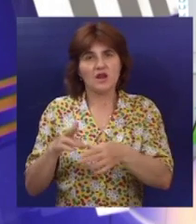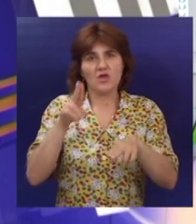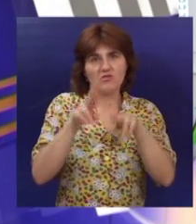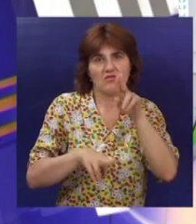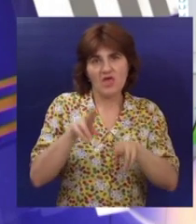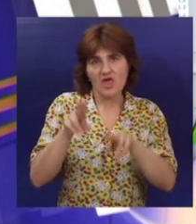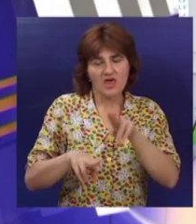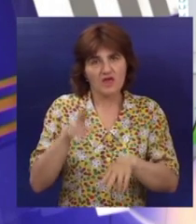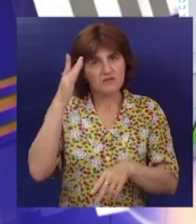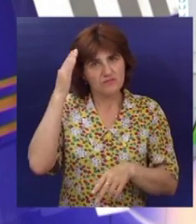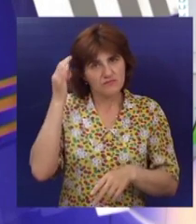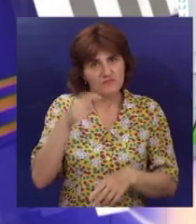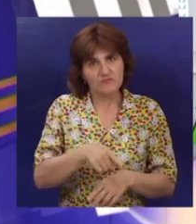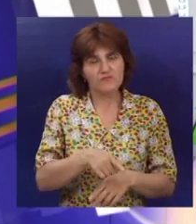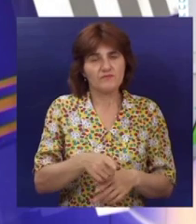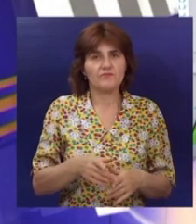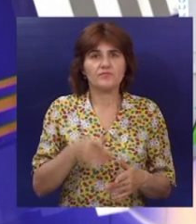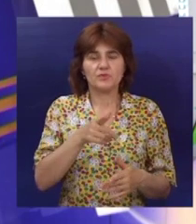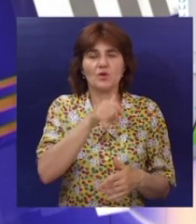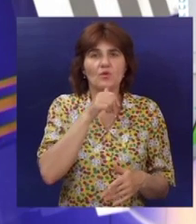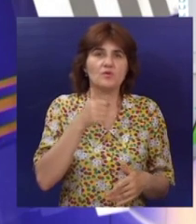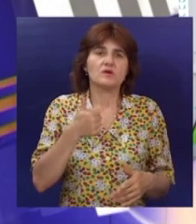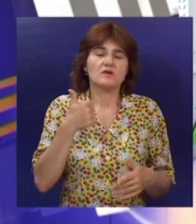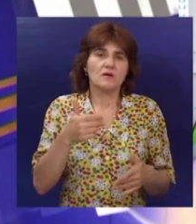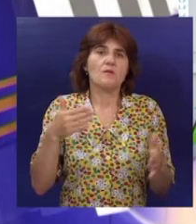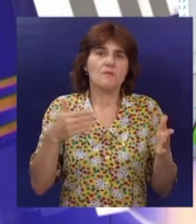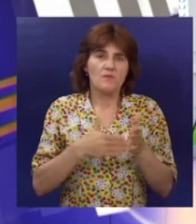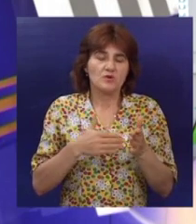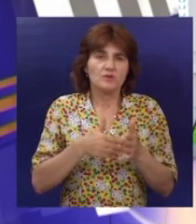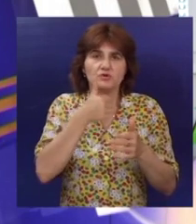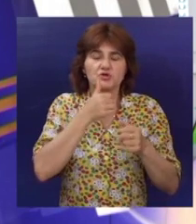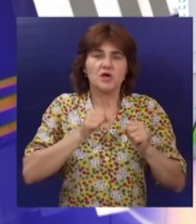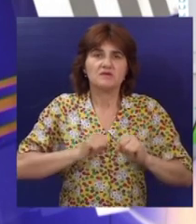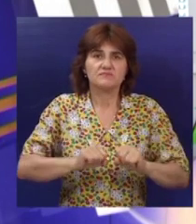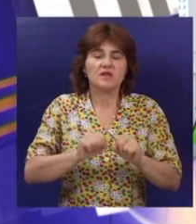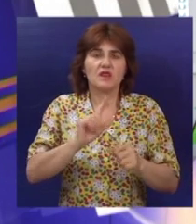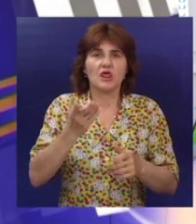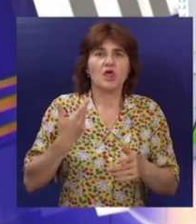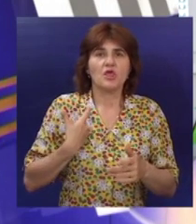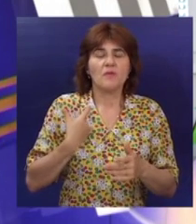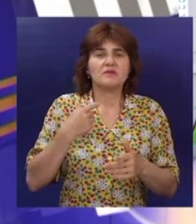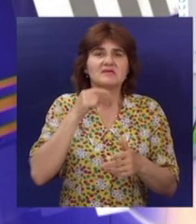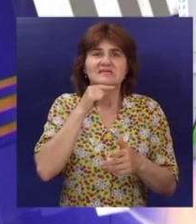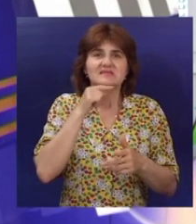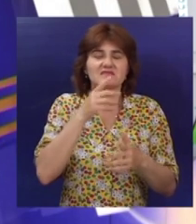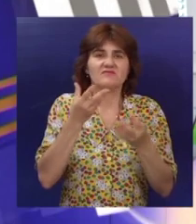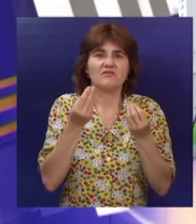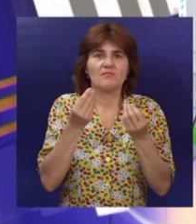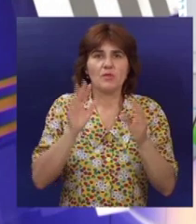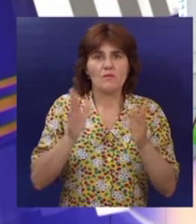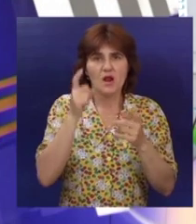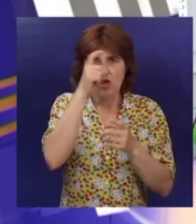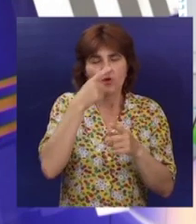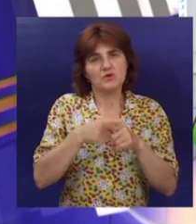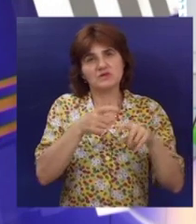nege. Ovo je samo jedan od činilaca koji sprečava te takozvane dekubituse, koje nastanak